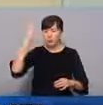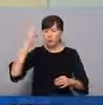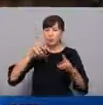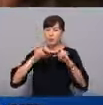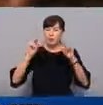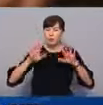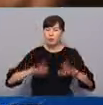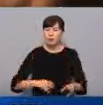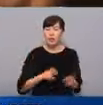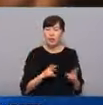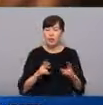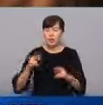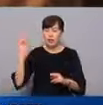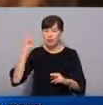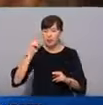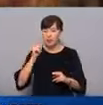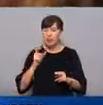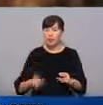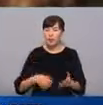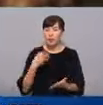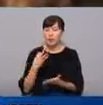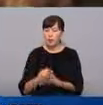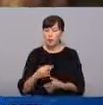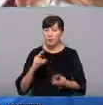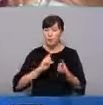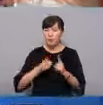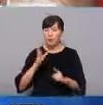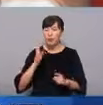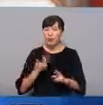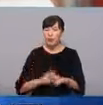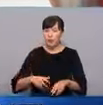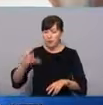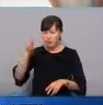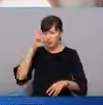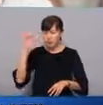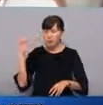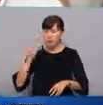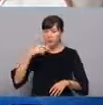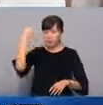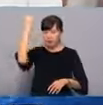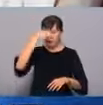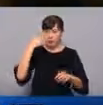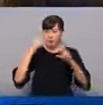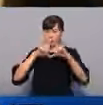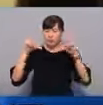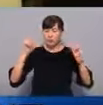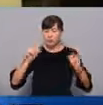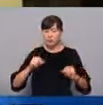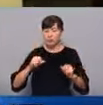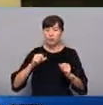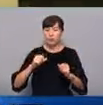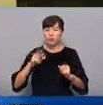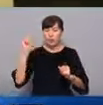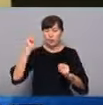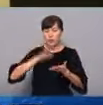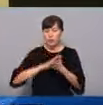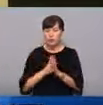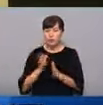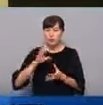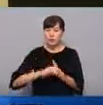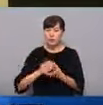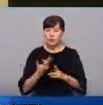орындарын аралап, білікті мамандарынан арнайы дәріс алады. Мұндағы мемлекет және жекеменшік мектептердегі оқу үдерісімен танысады. Айта